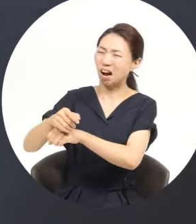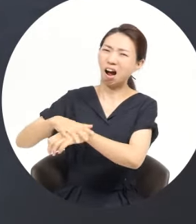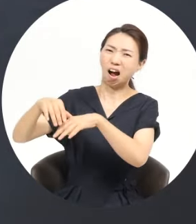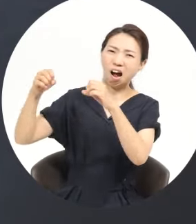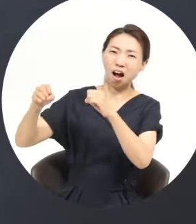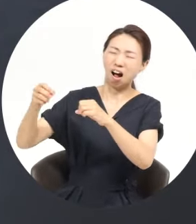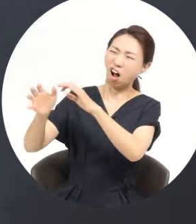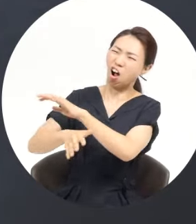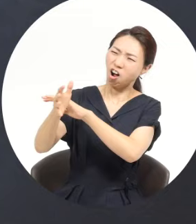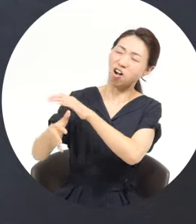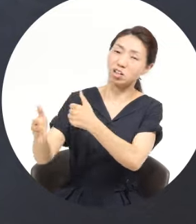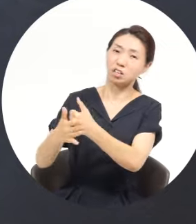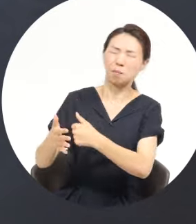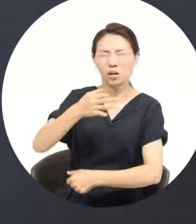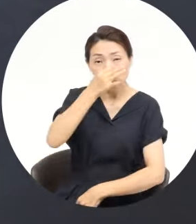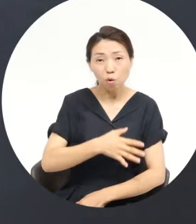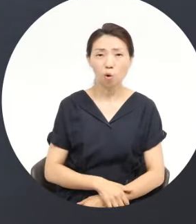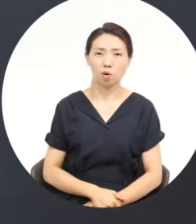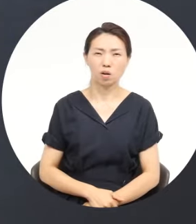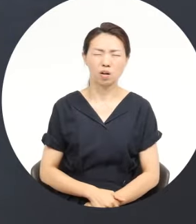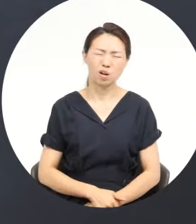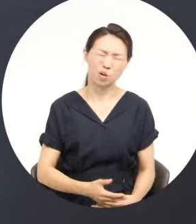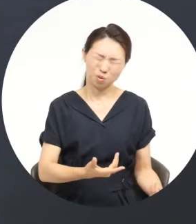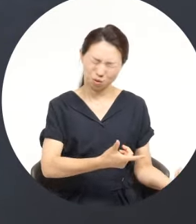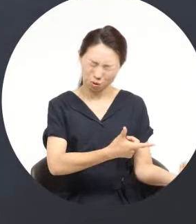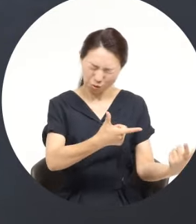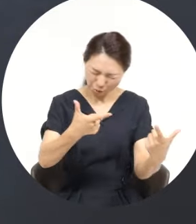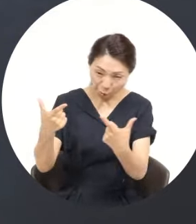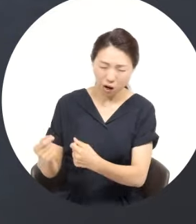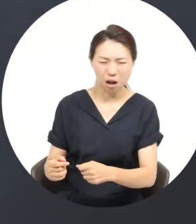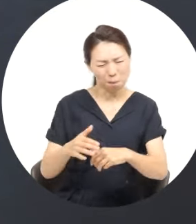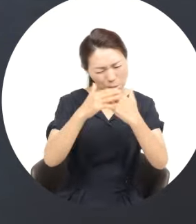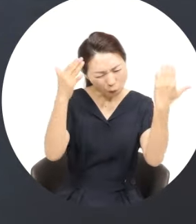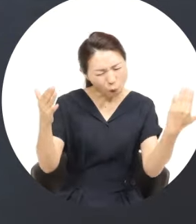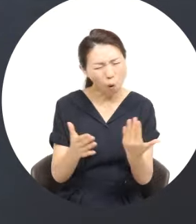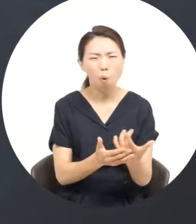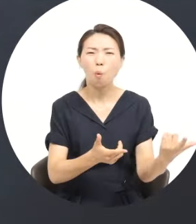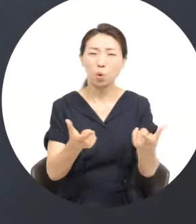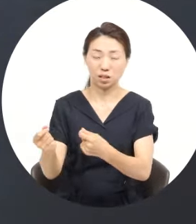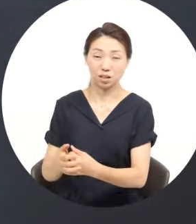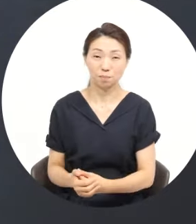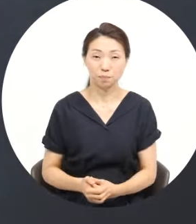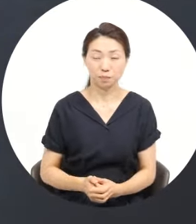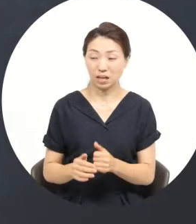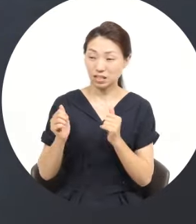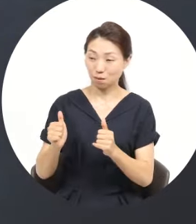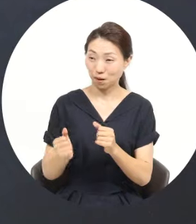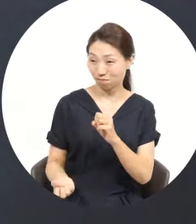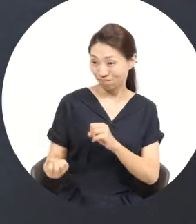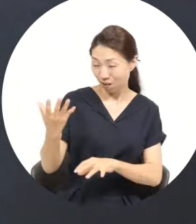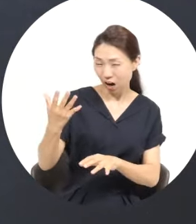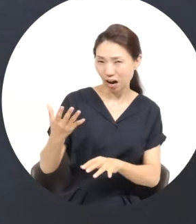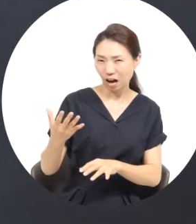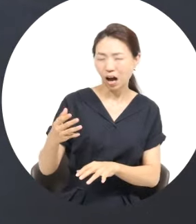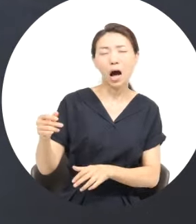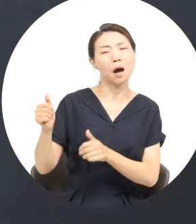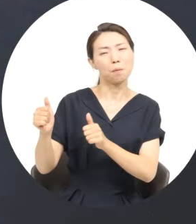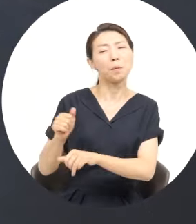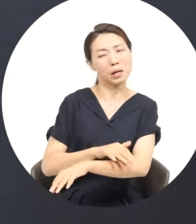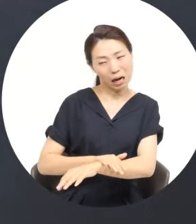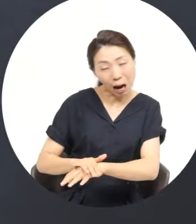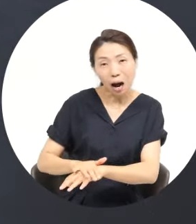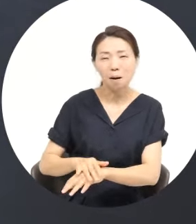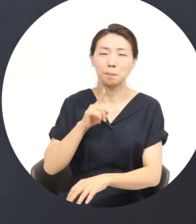힘들고 모든 게 다 그래요. 재판회가 치면 사법부 썩었다 그러고 재판회가